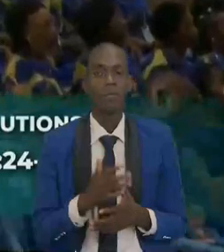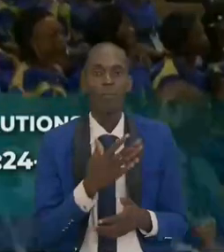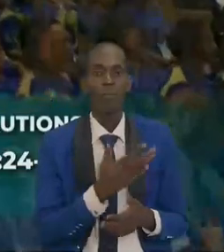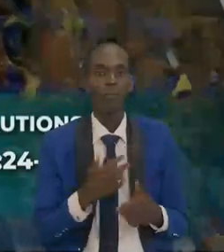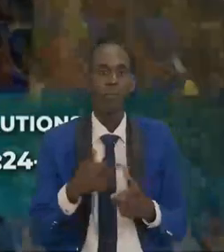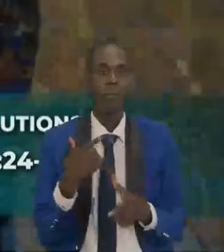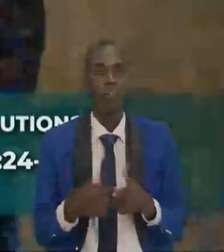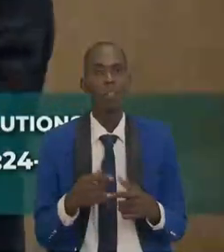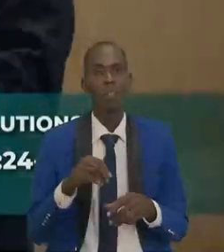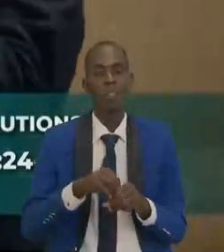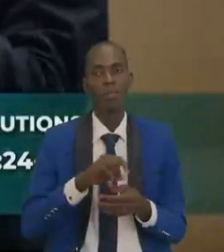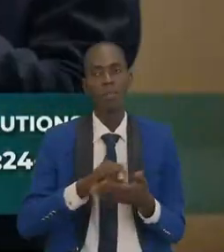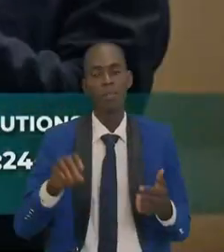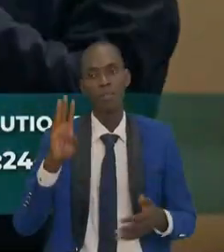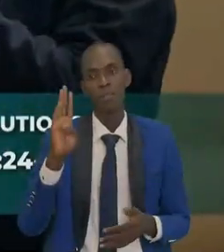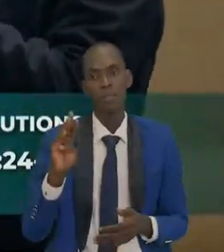Verset